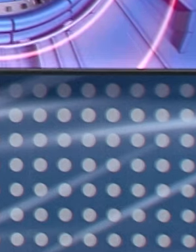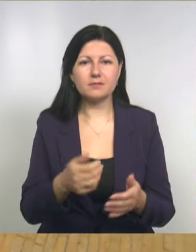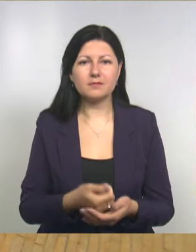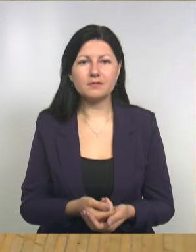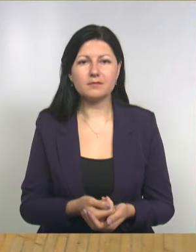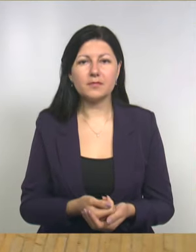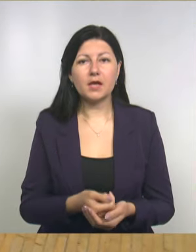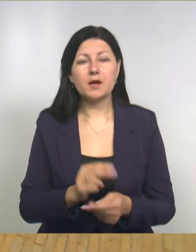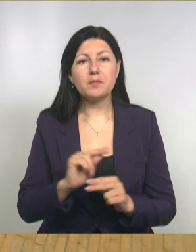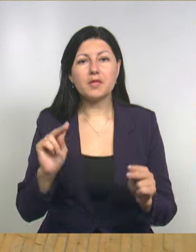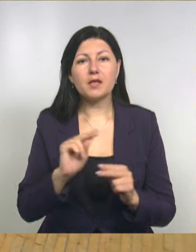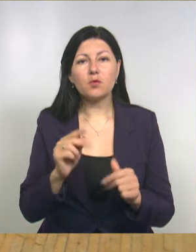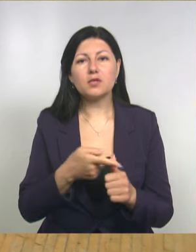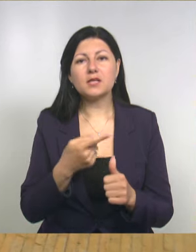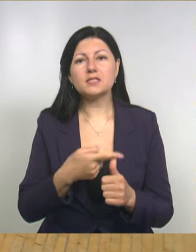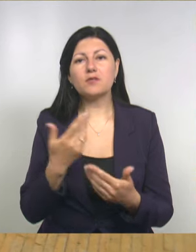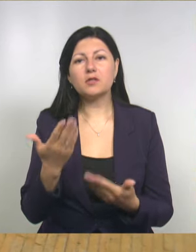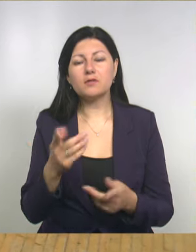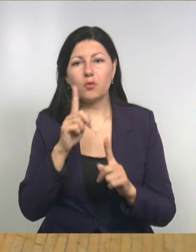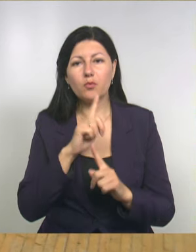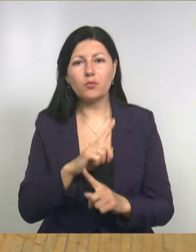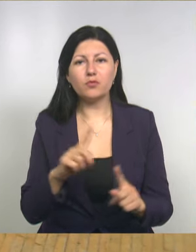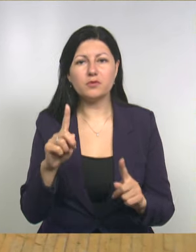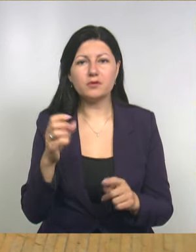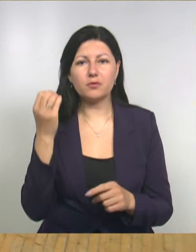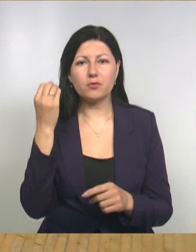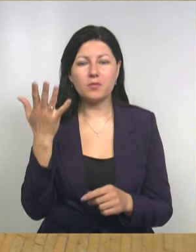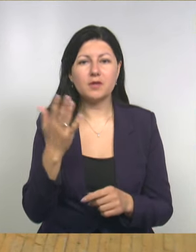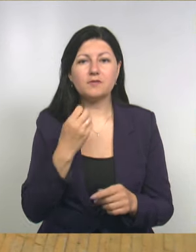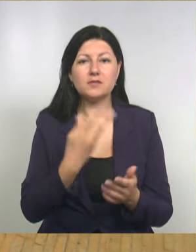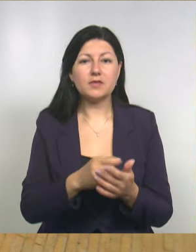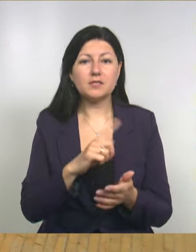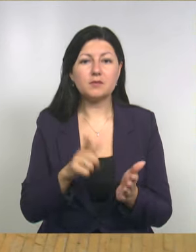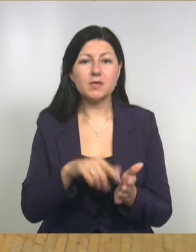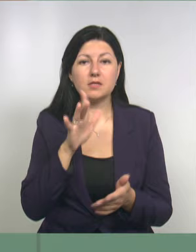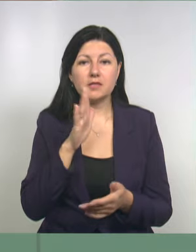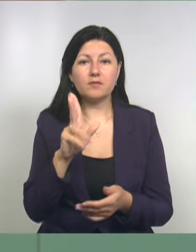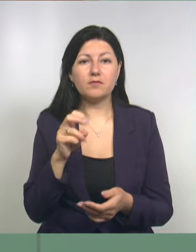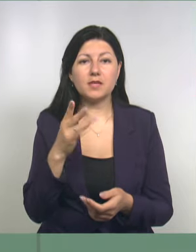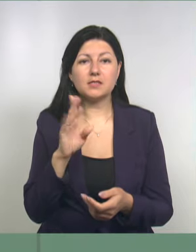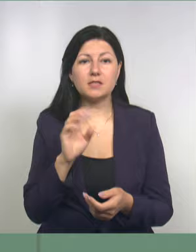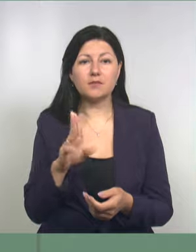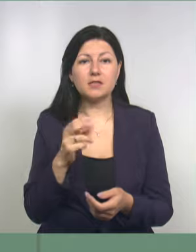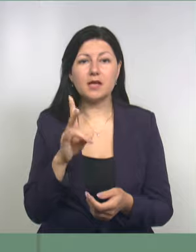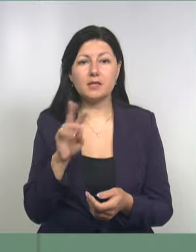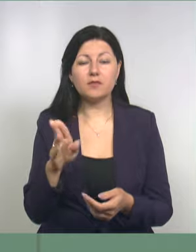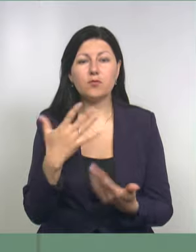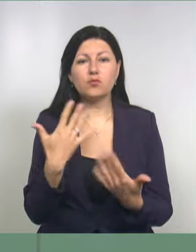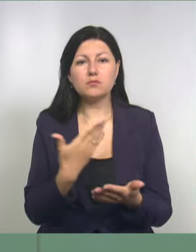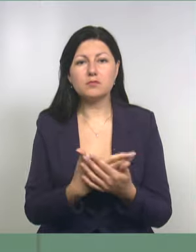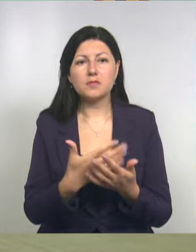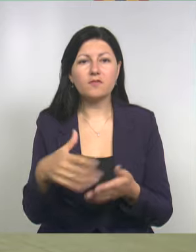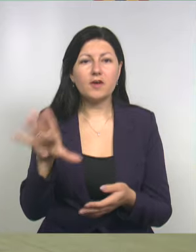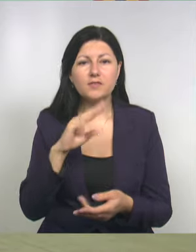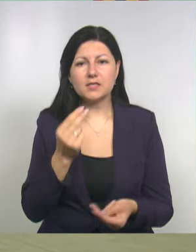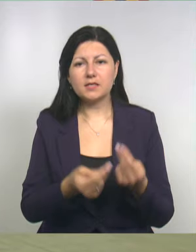путь. Педагоги называют его уникумом. В свои 17 Владислав Данилов уже проявил себя практически во всех игровых видах